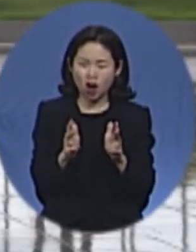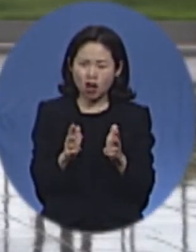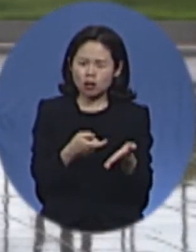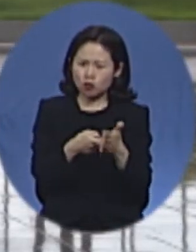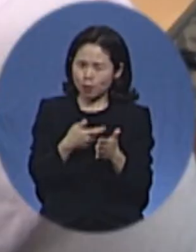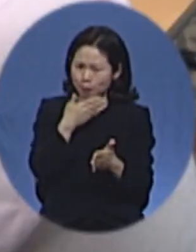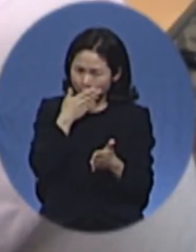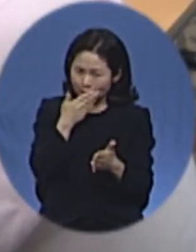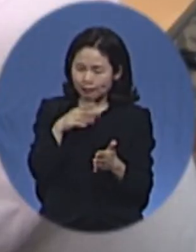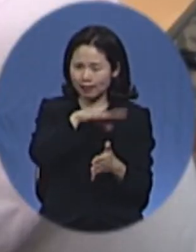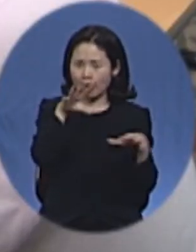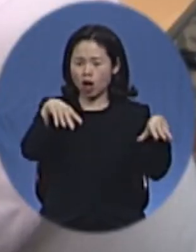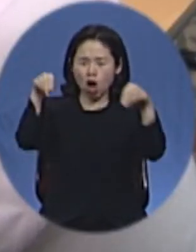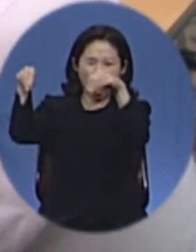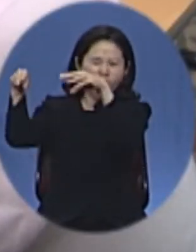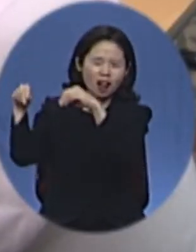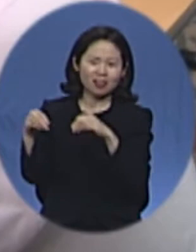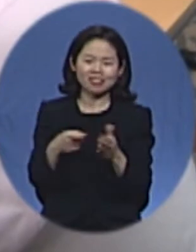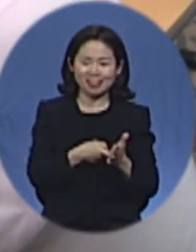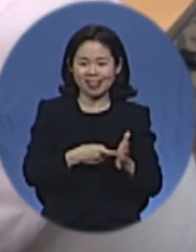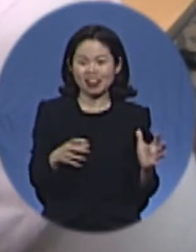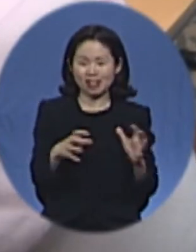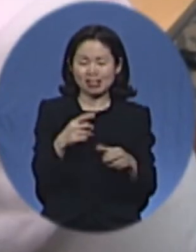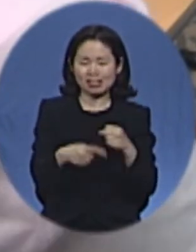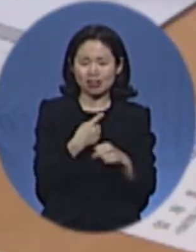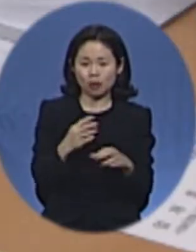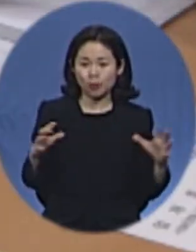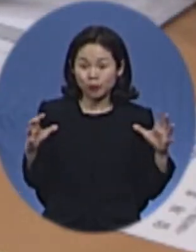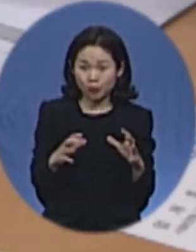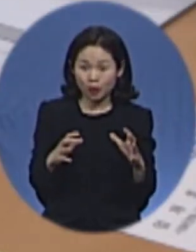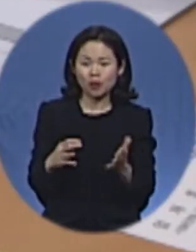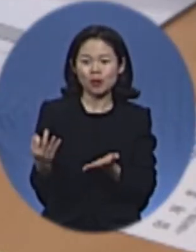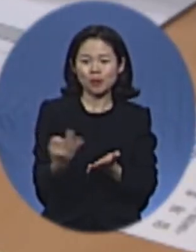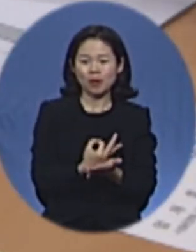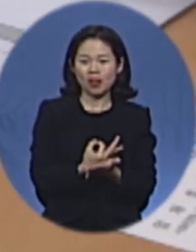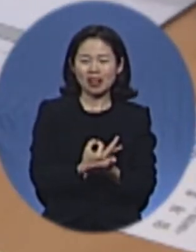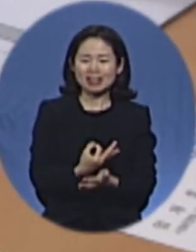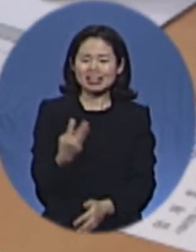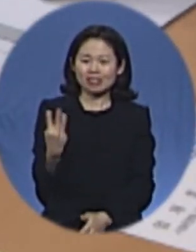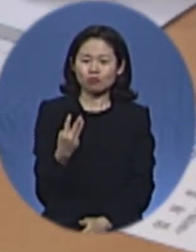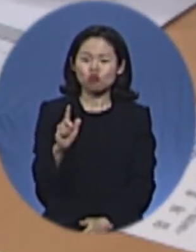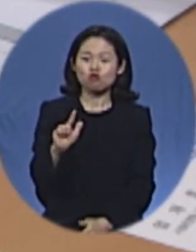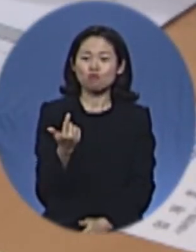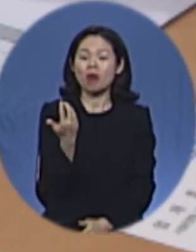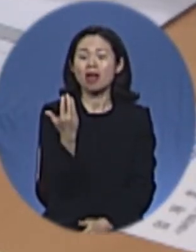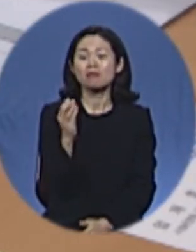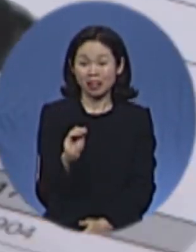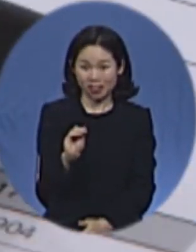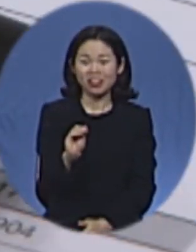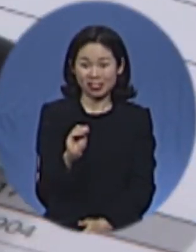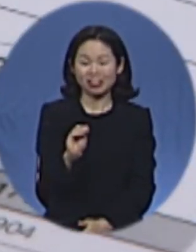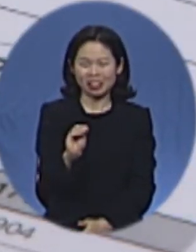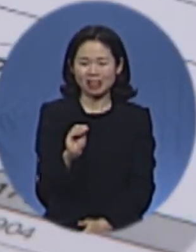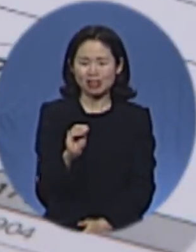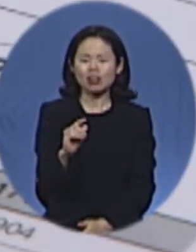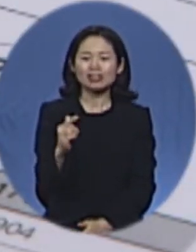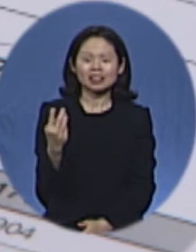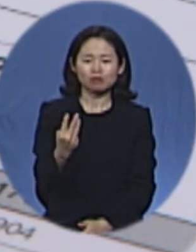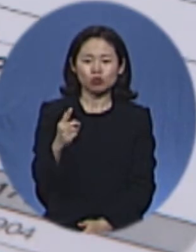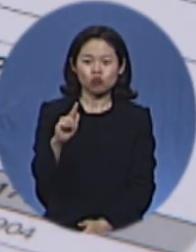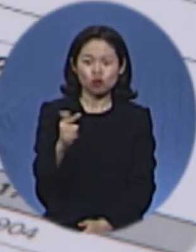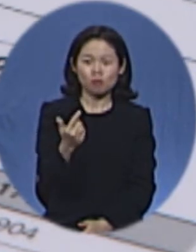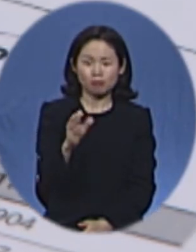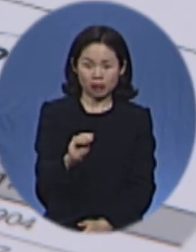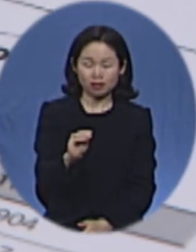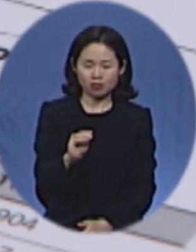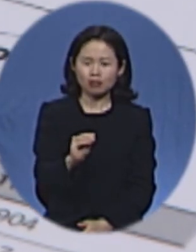건 뭐든 끕니다. 1년 동안 아낀 전기로 얻은 돈은 총 3,600만 원. 여러 비용을 제외하면